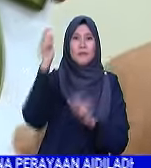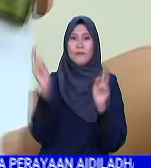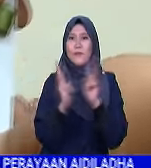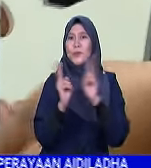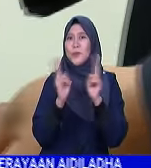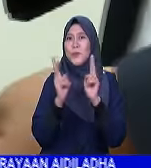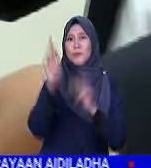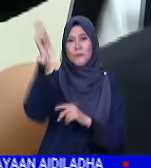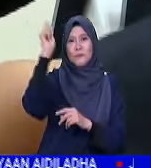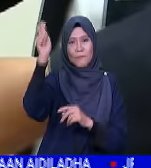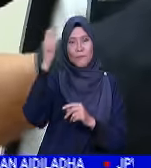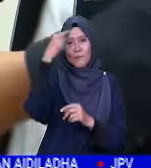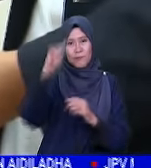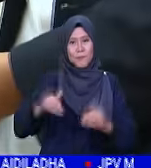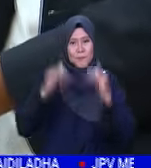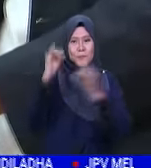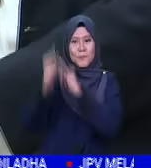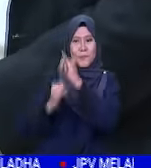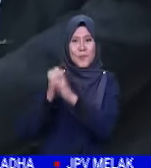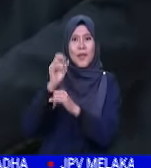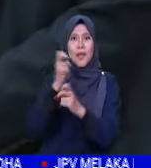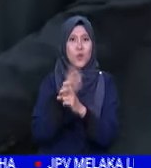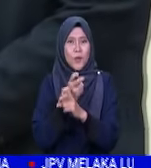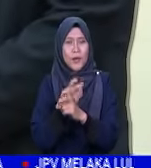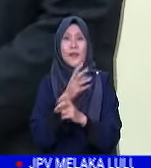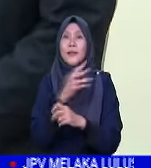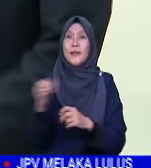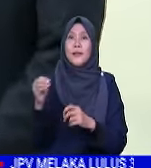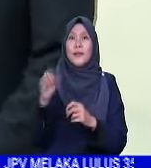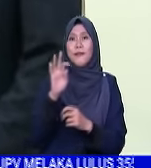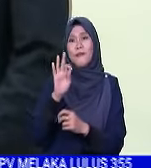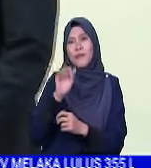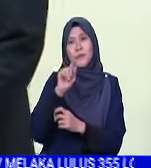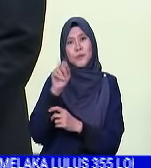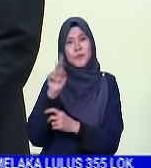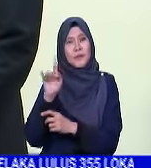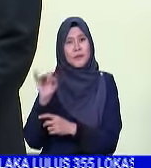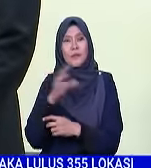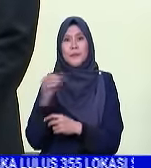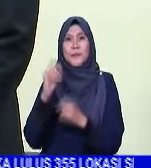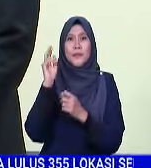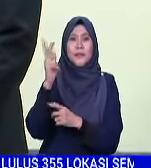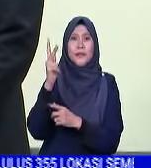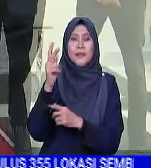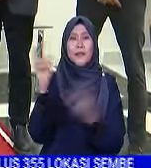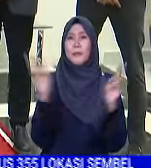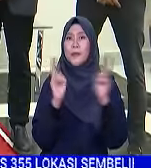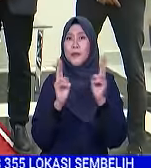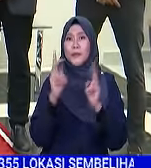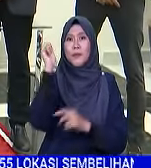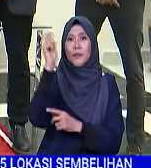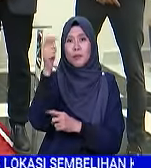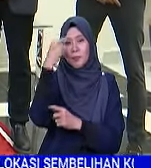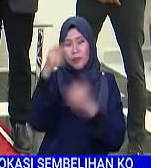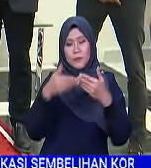badminton Siri Kejohanan Terbuka Antarabangsa Austria dan Muhammad Zulfati Jaafar, pemenang tempat ketiga bergu badminton pada